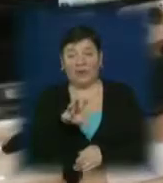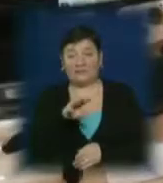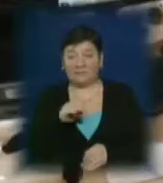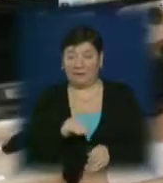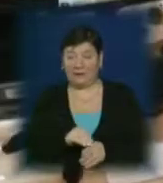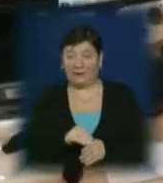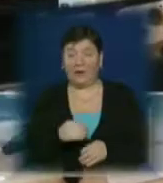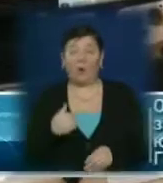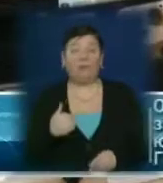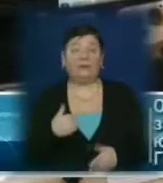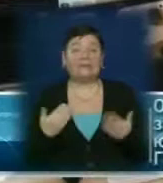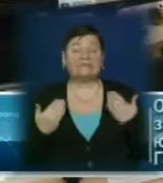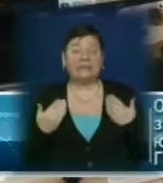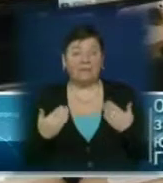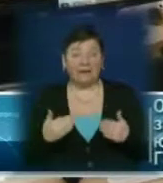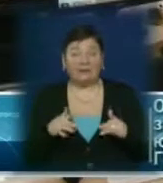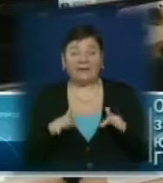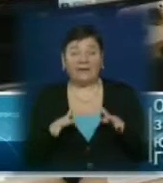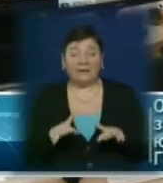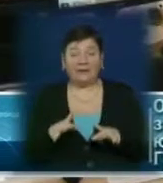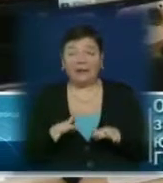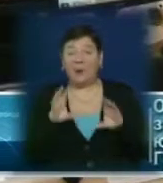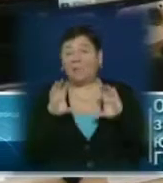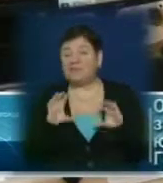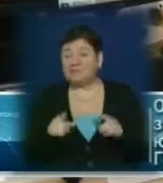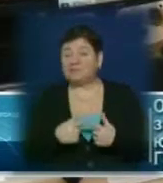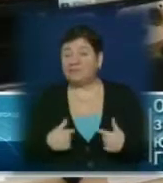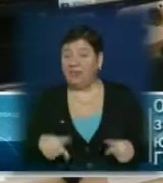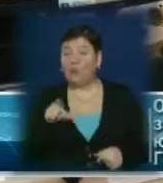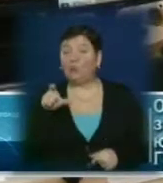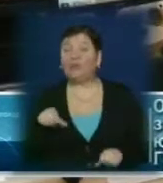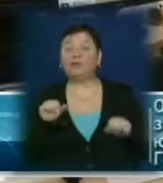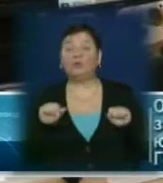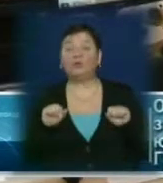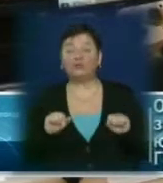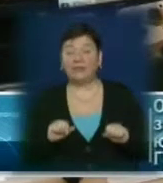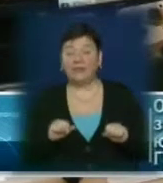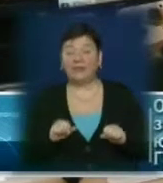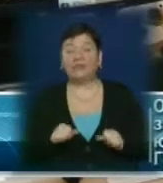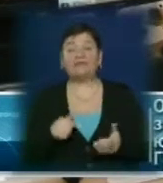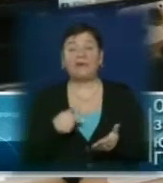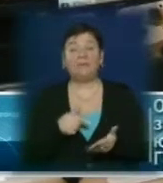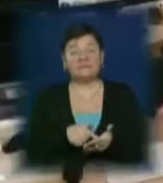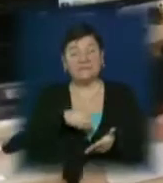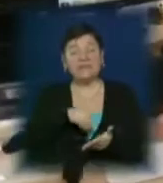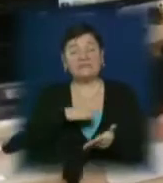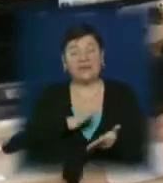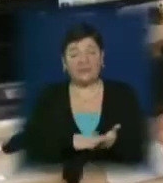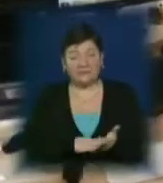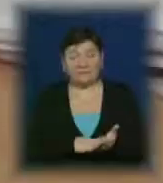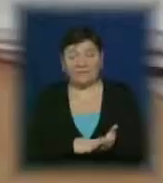нас тепер діє принцип екстериторіальності, тобто людина може звертатися тепер не за місцем проведення реєстраційної дії, а до